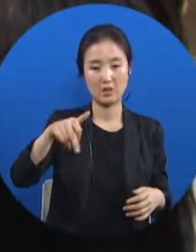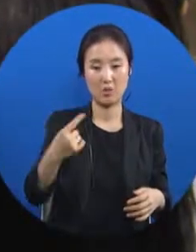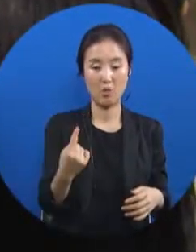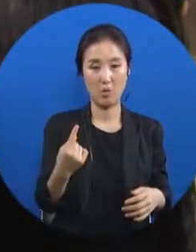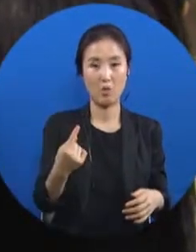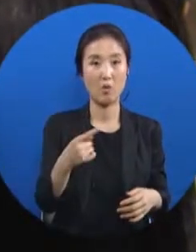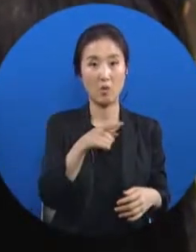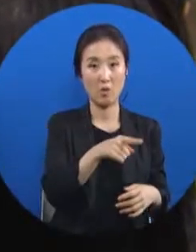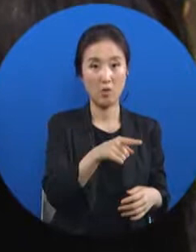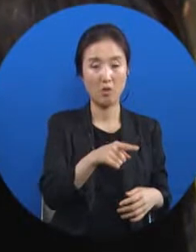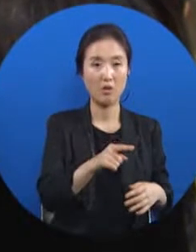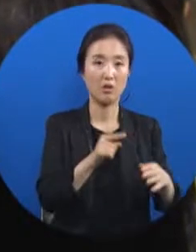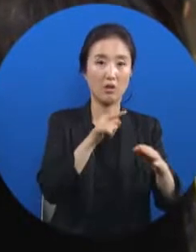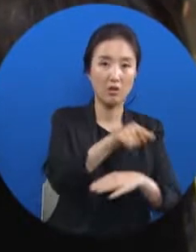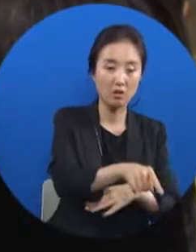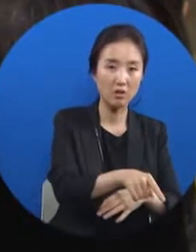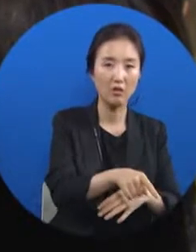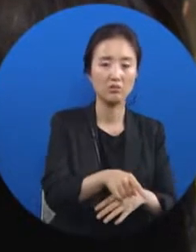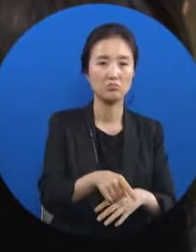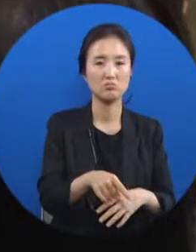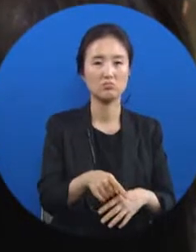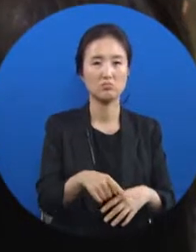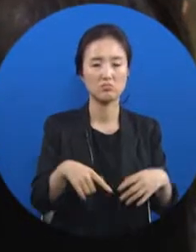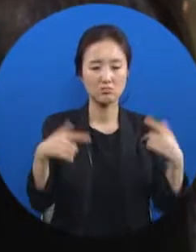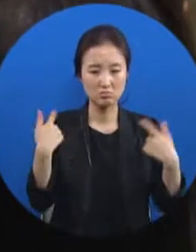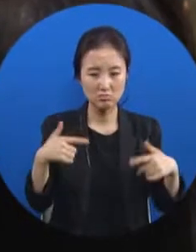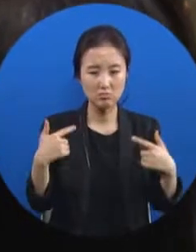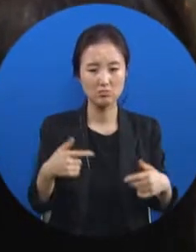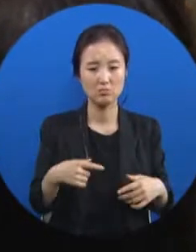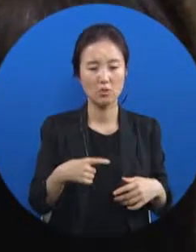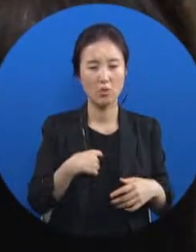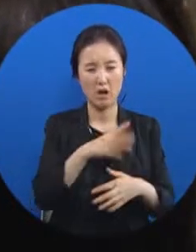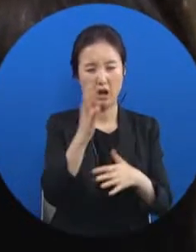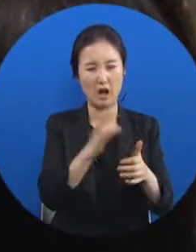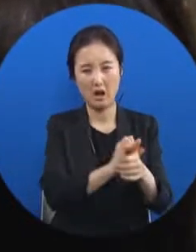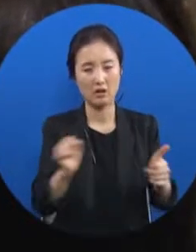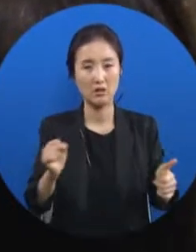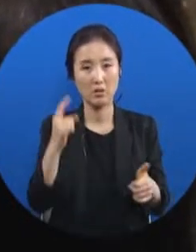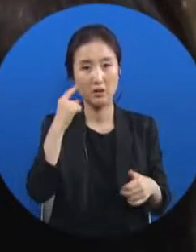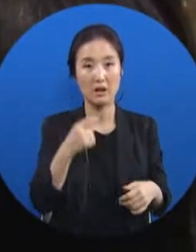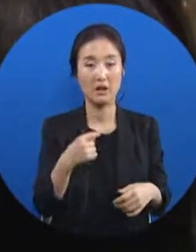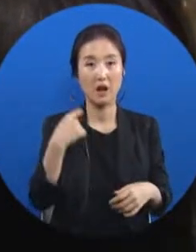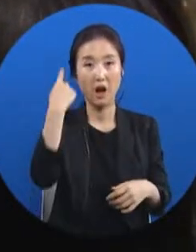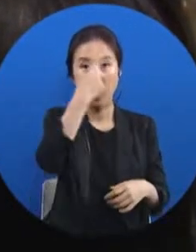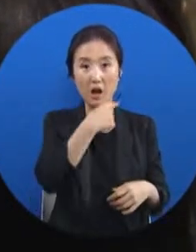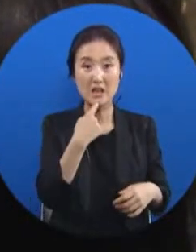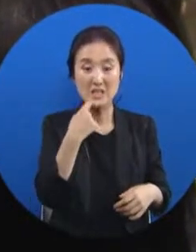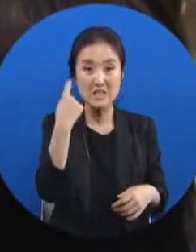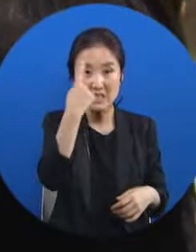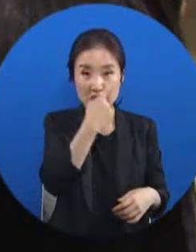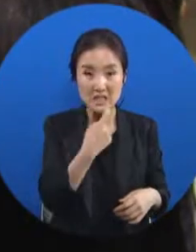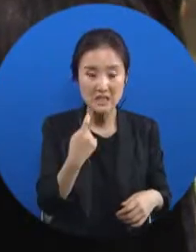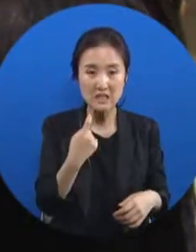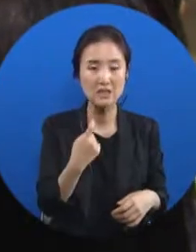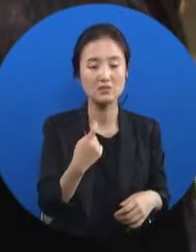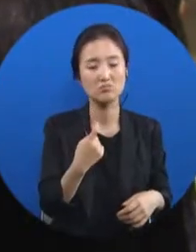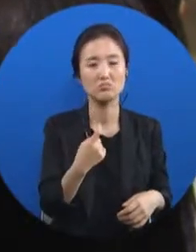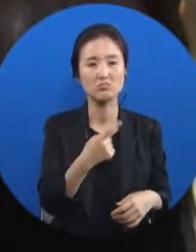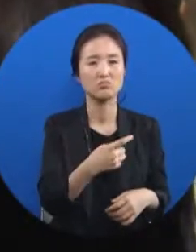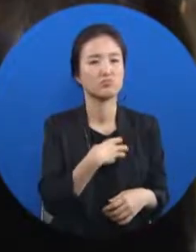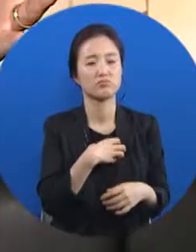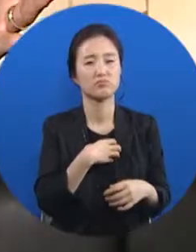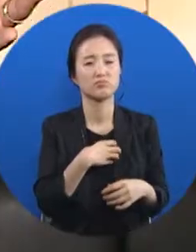입고 와요. 왜? 아무리 커도 하얀 애들은 무섭지 않은데 저는 똑같은 길을 나갔다 왔는데 아무도 안